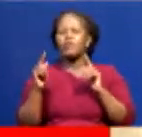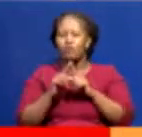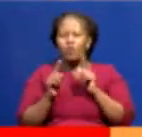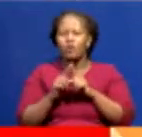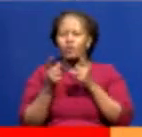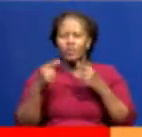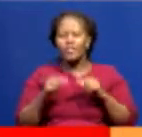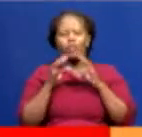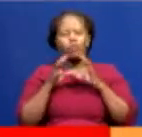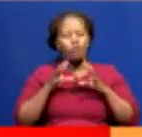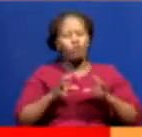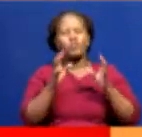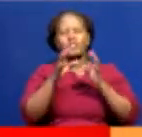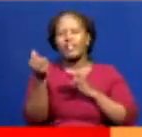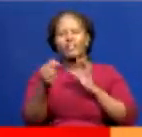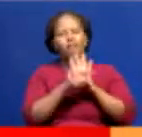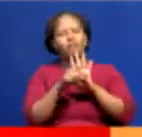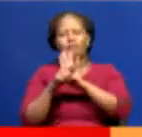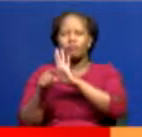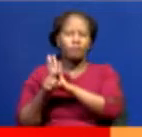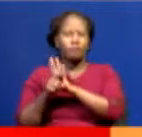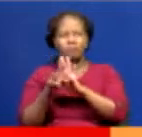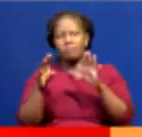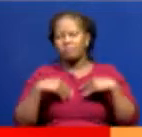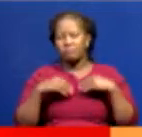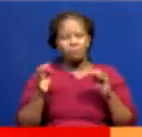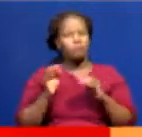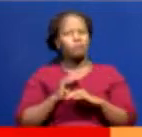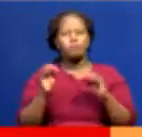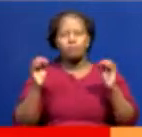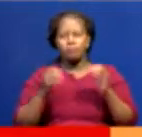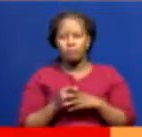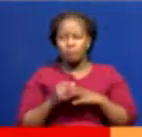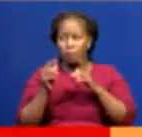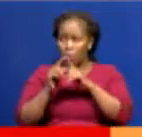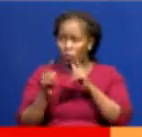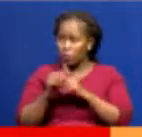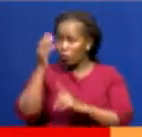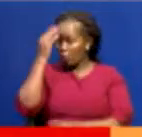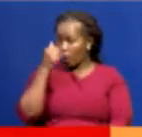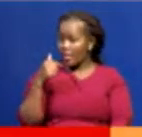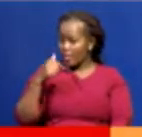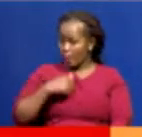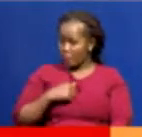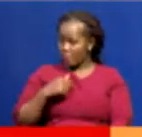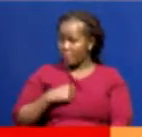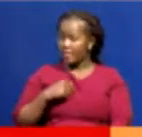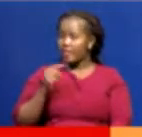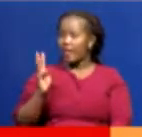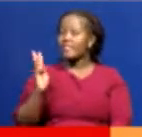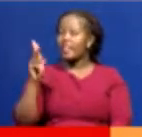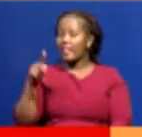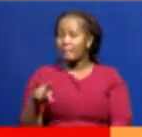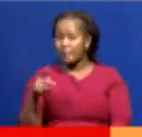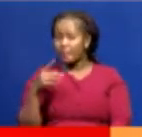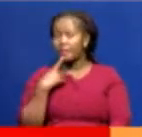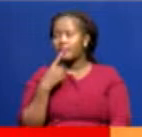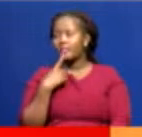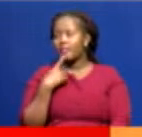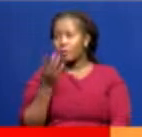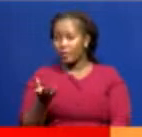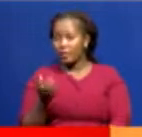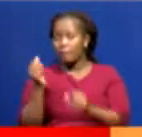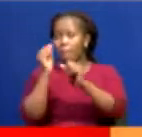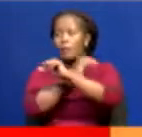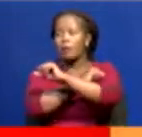shati, wanaturudisha nyuma. Haiwezekani, na hatutakubali. Na ndio maana mimi kama mbunge nasema Rais